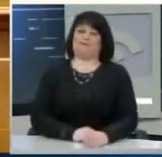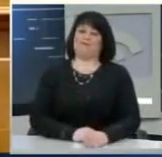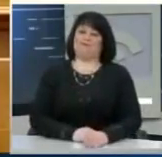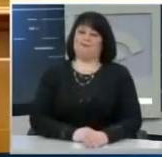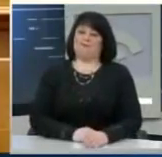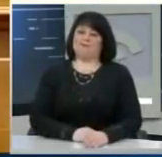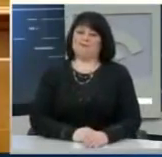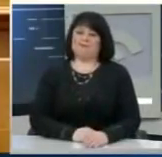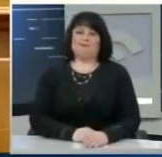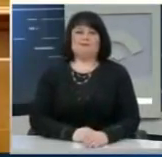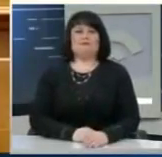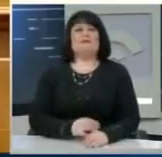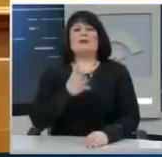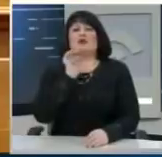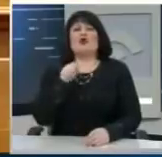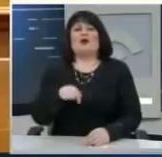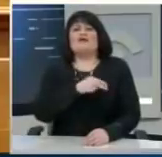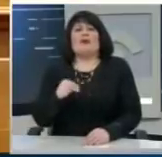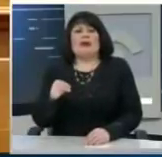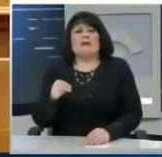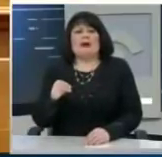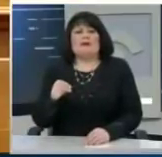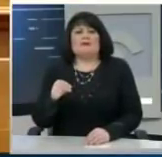Όχι μόνο γιατί κάτι τέτοιο θα αποδυνάμωνε